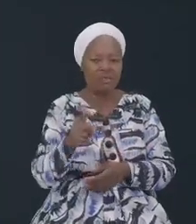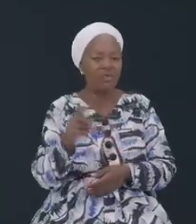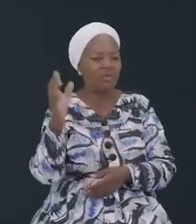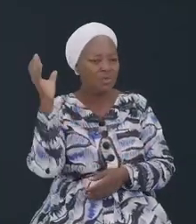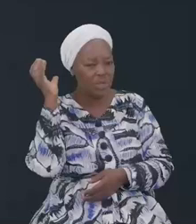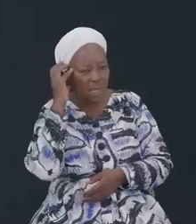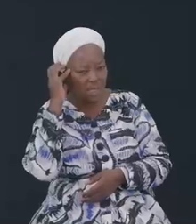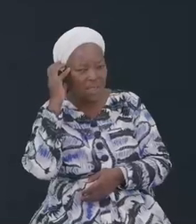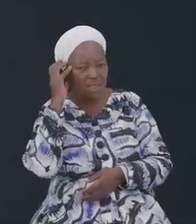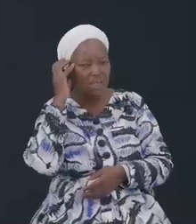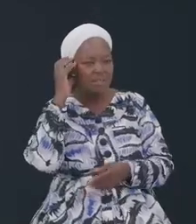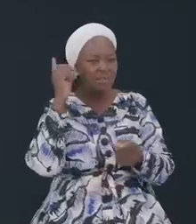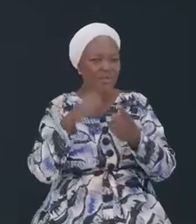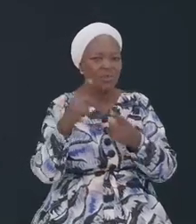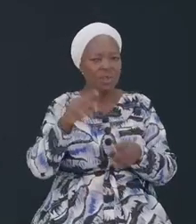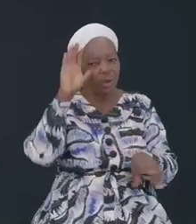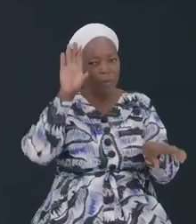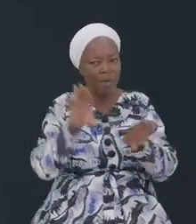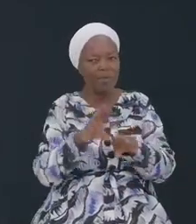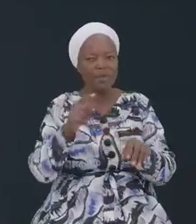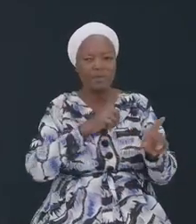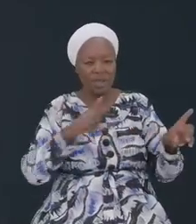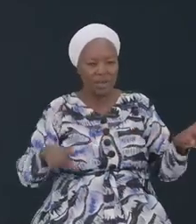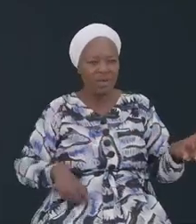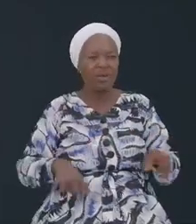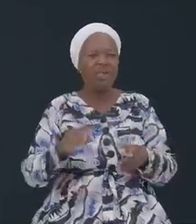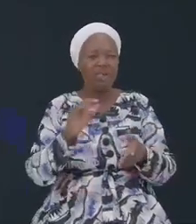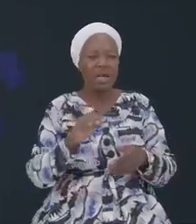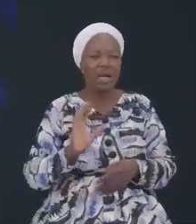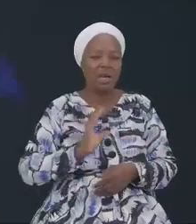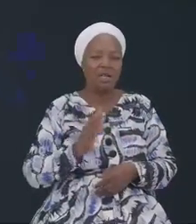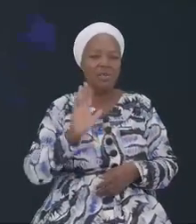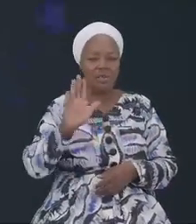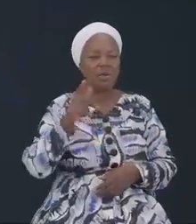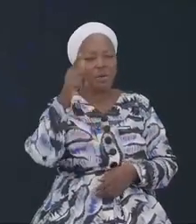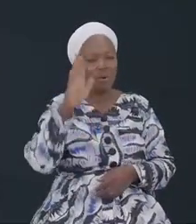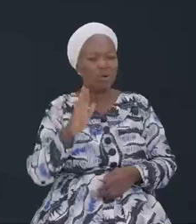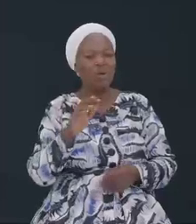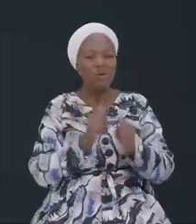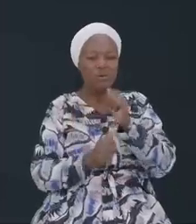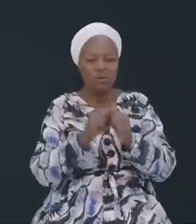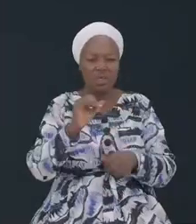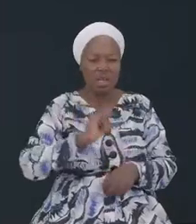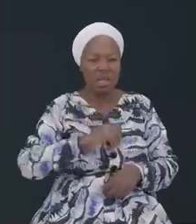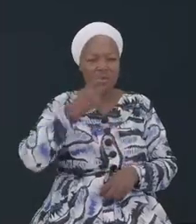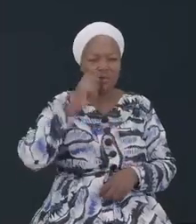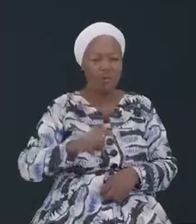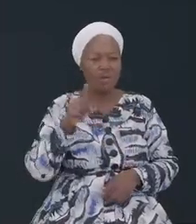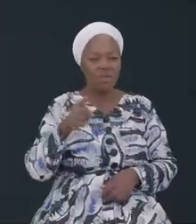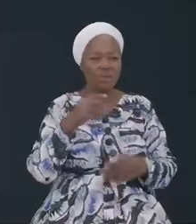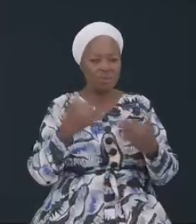commandement de l'Éternel, ton Dieu, que je te prescris aujourd'hui, lorsque